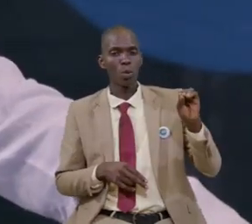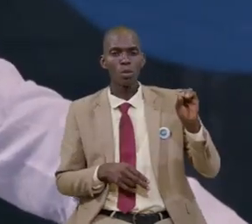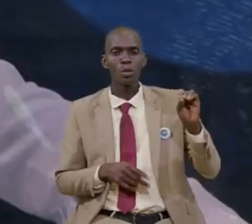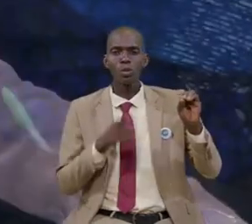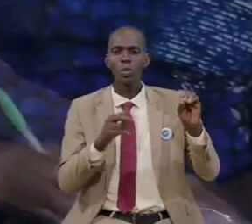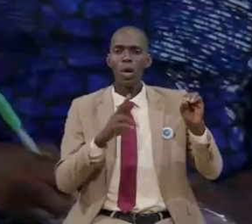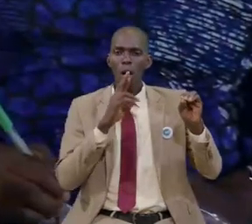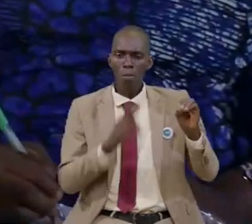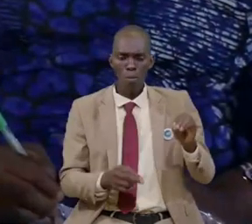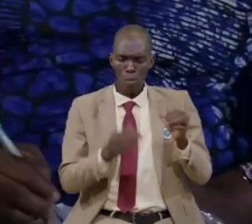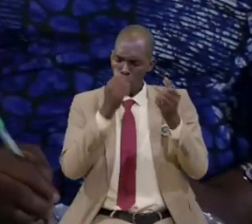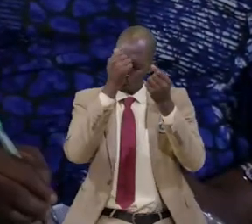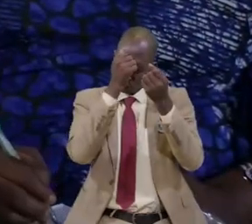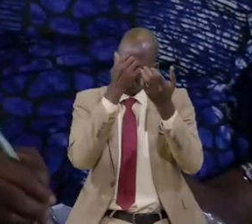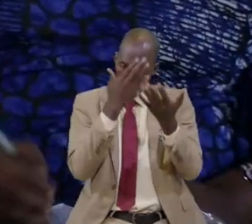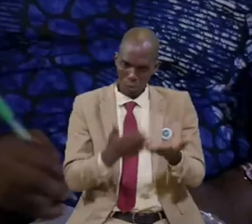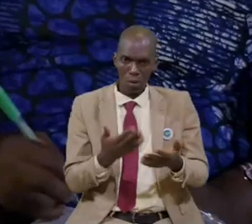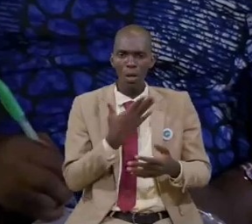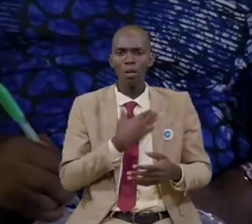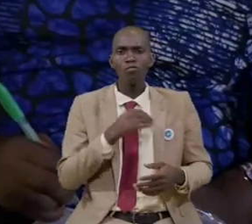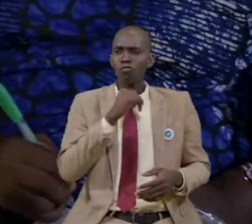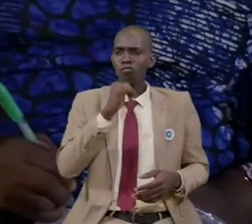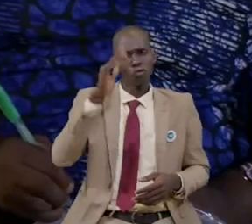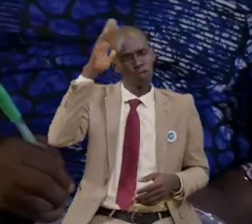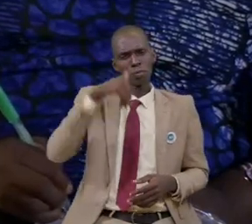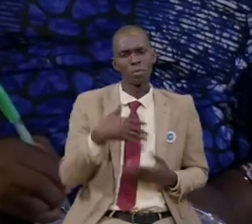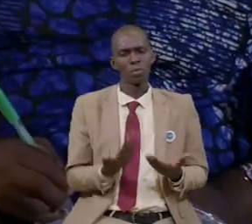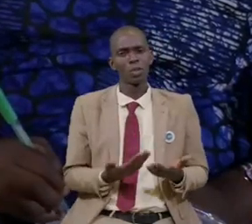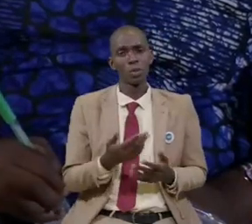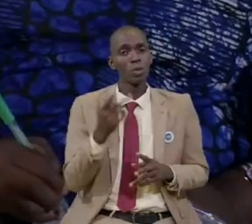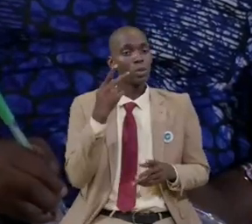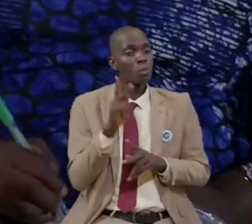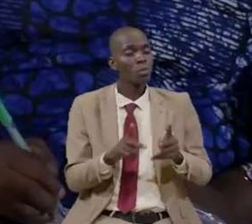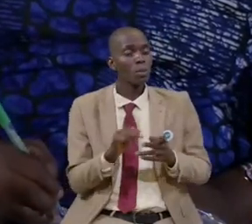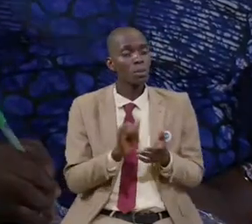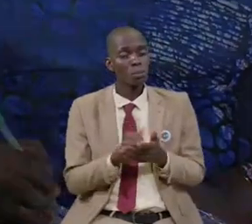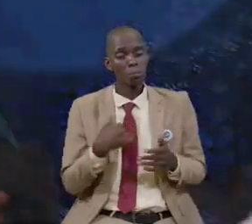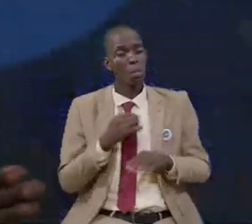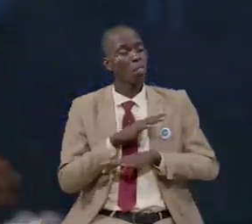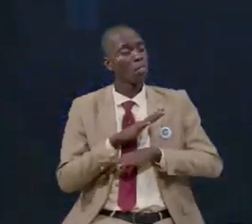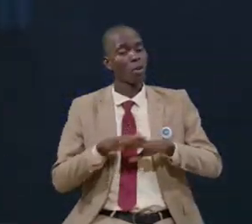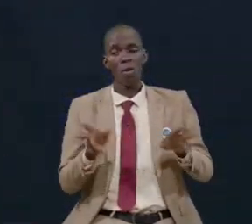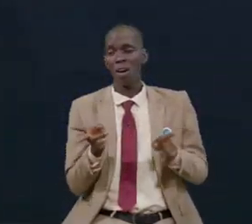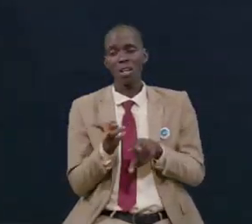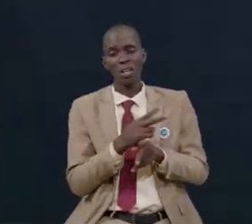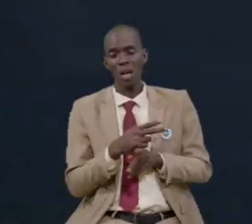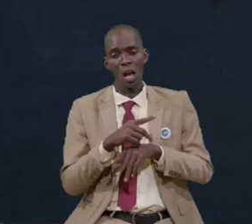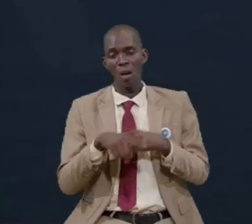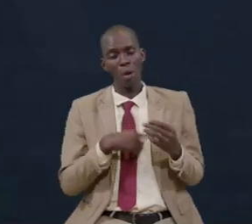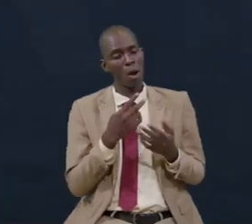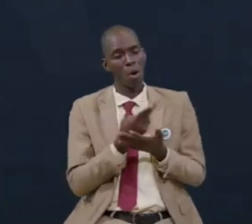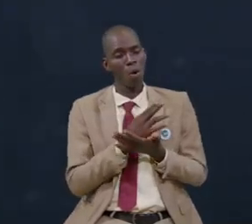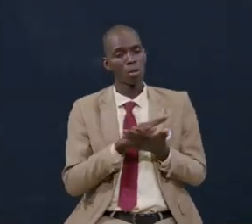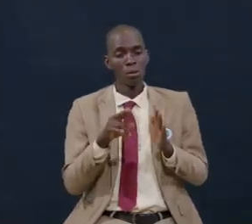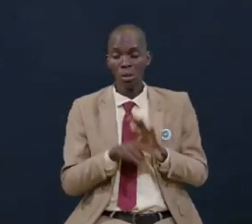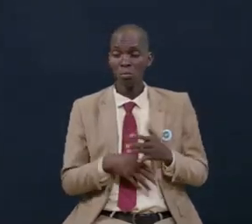Obéissant et non obstiné. Vous voyez les gens qui n'ont pas d'égard à la sainteté, du cœur, je fais